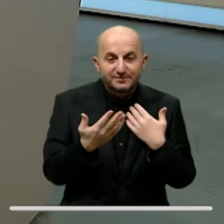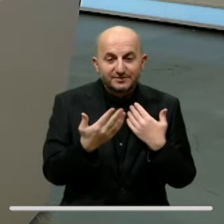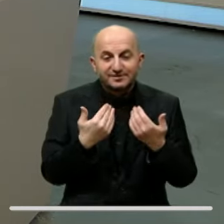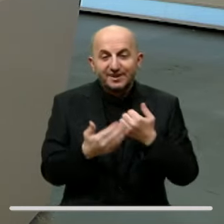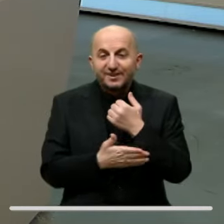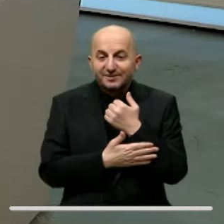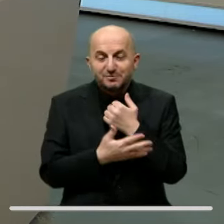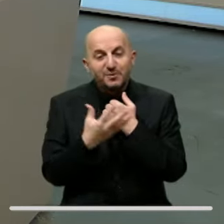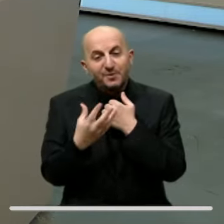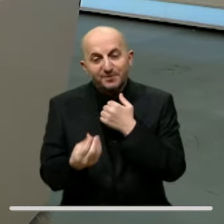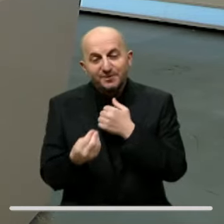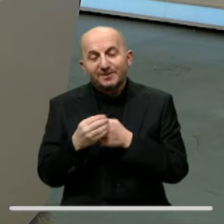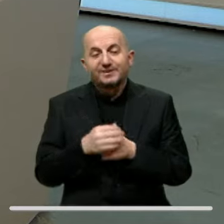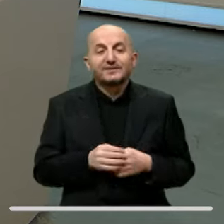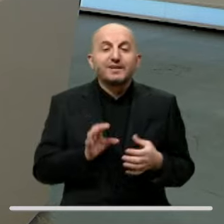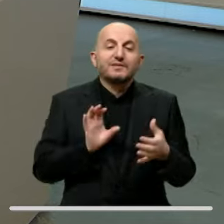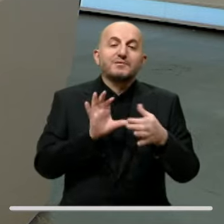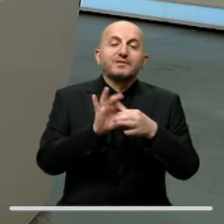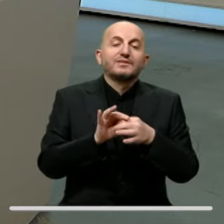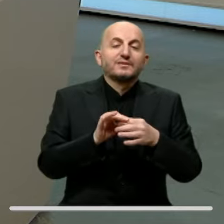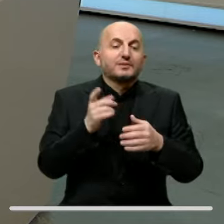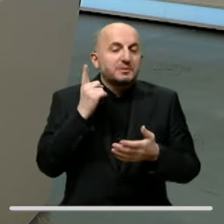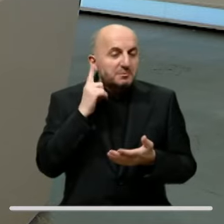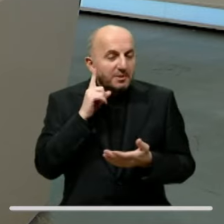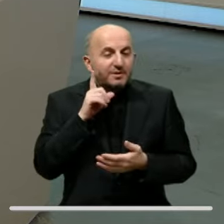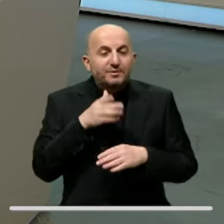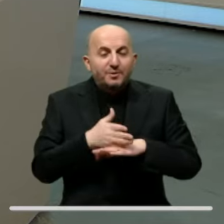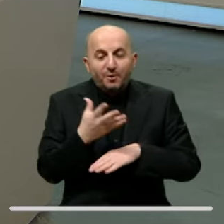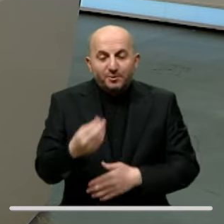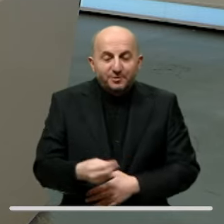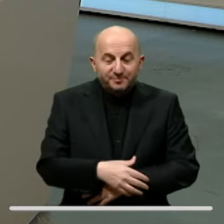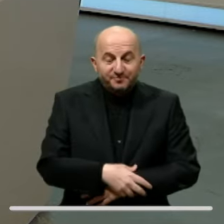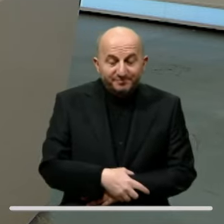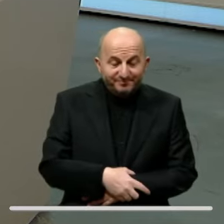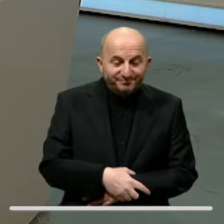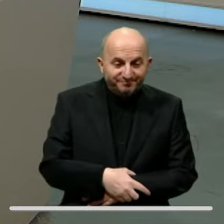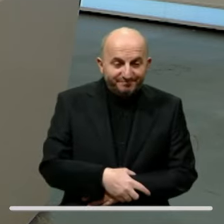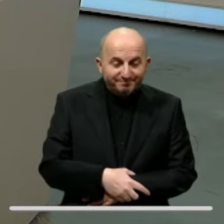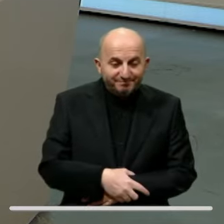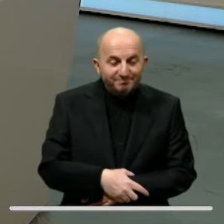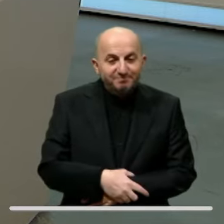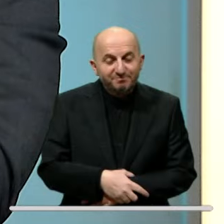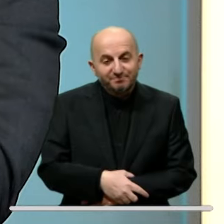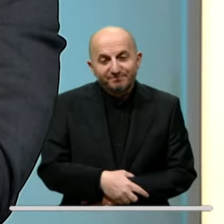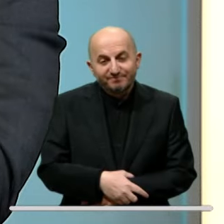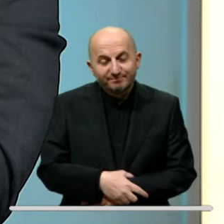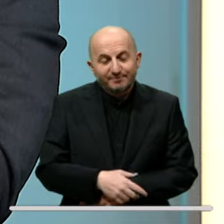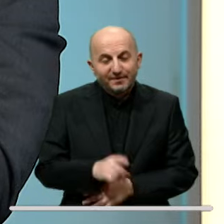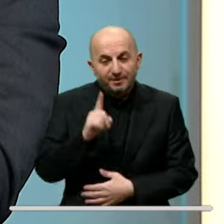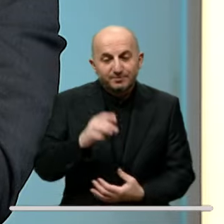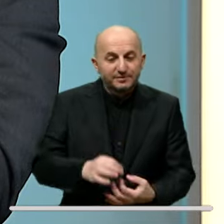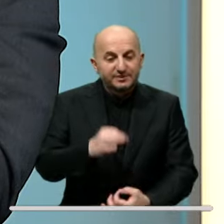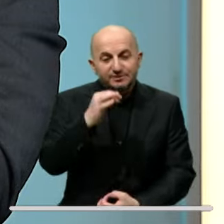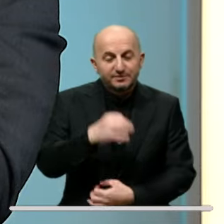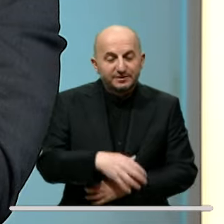yardımcı oluyorlarsa tabii, tabii. Sizin bu çağrınıza da kulak vermesi doğru olur. Evet. Şimdi bir